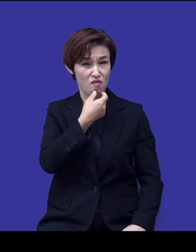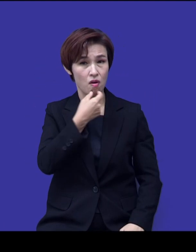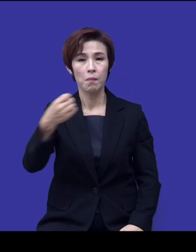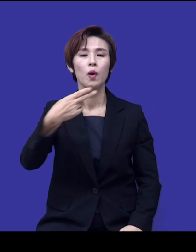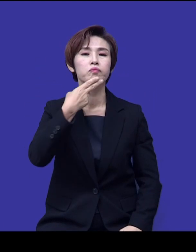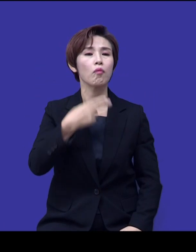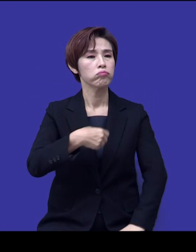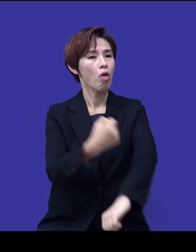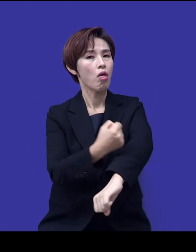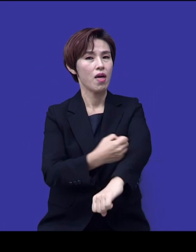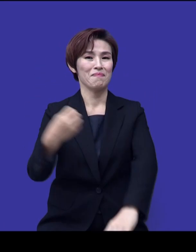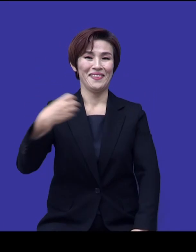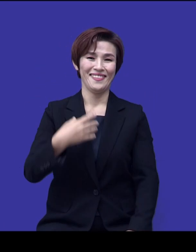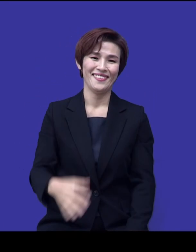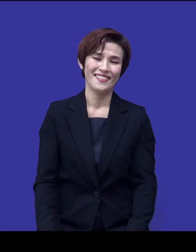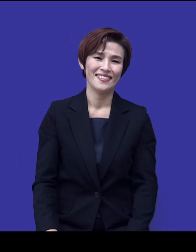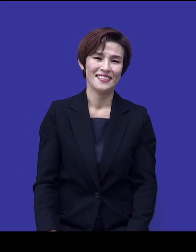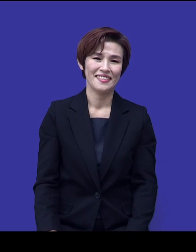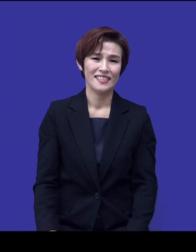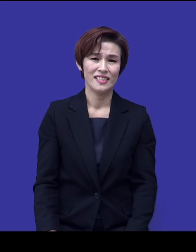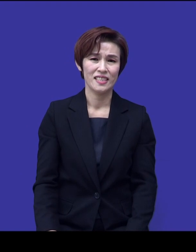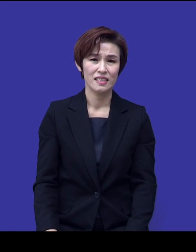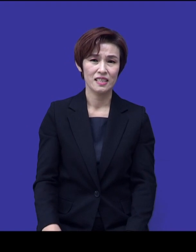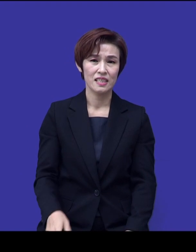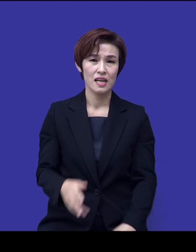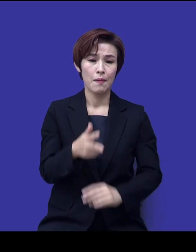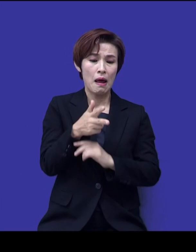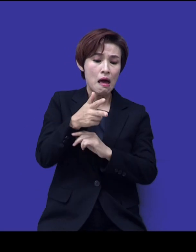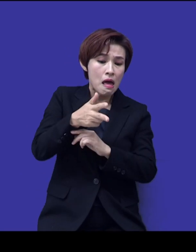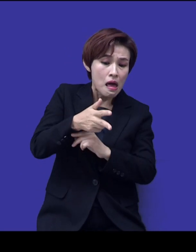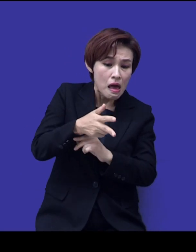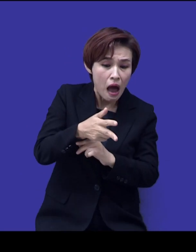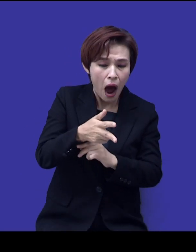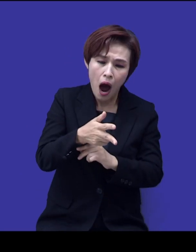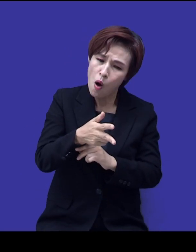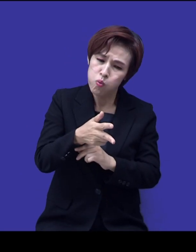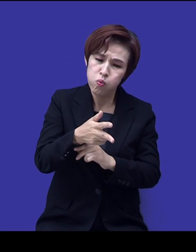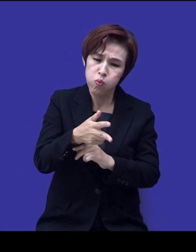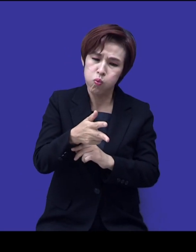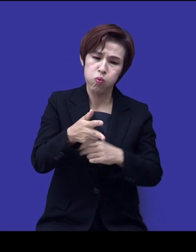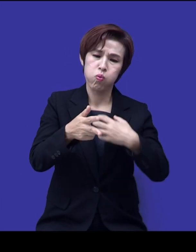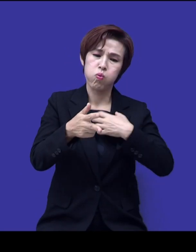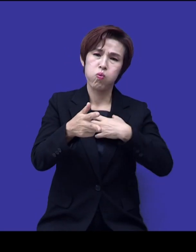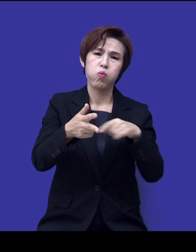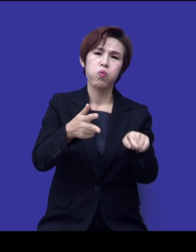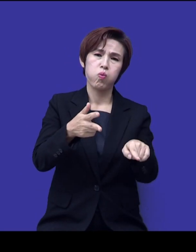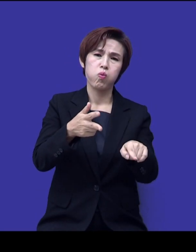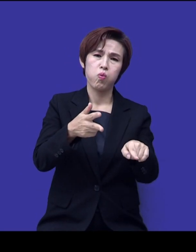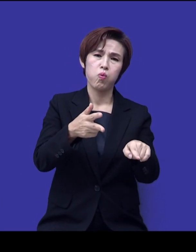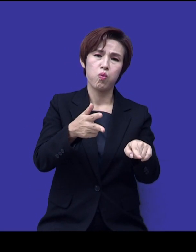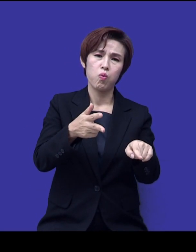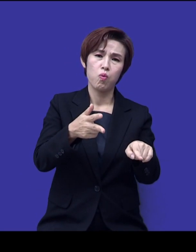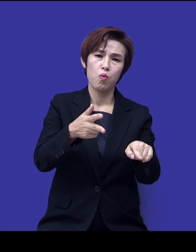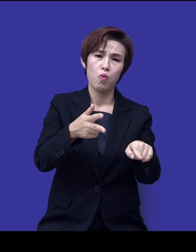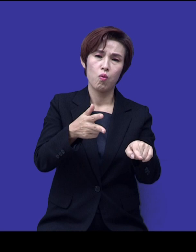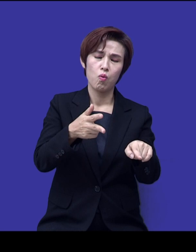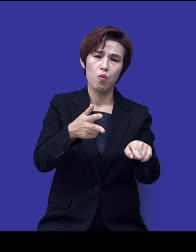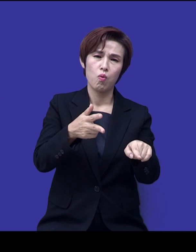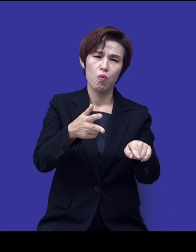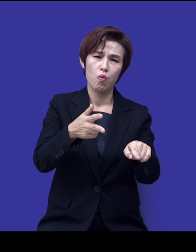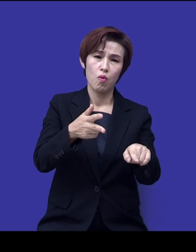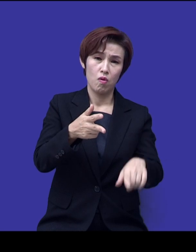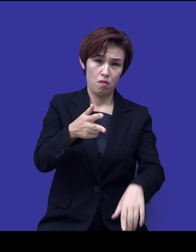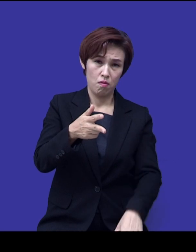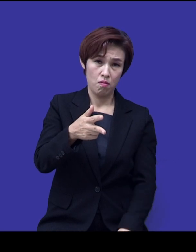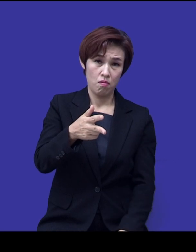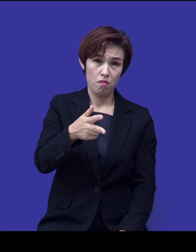떨어지죠. 아. 그래서 이제 카메라 밑으로 내려가는데 보니까 그건 찍어서는 안 되는 신이었어요. 너무 위험해.